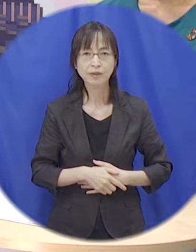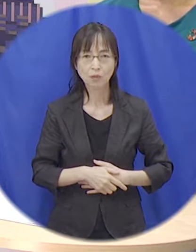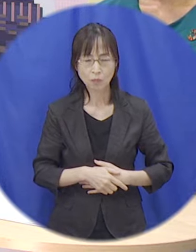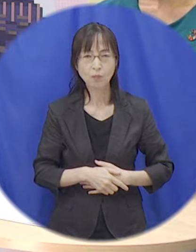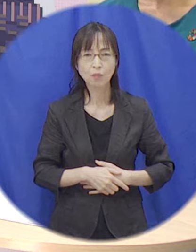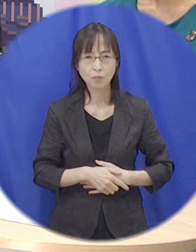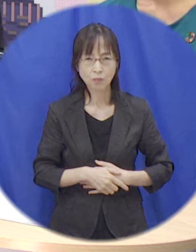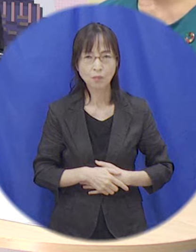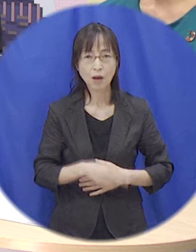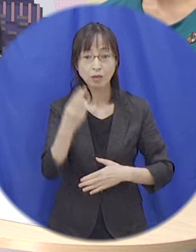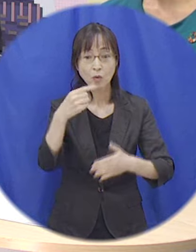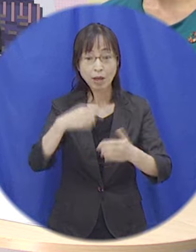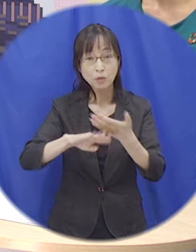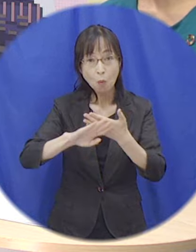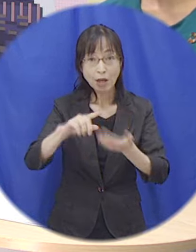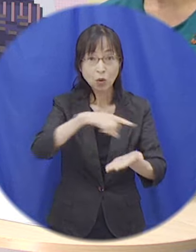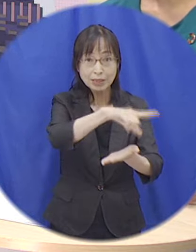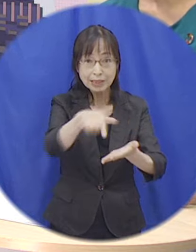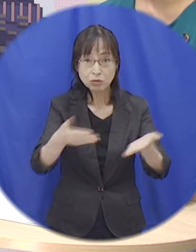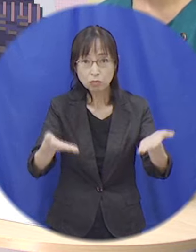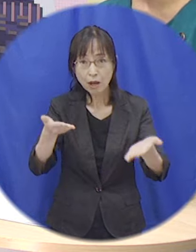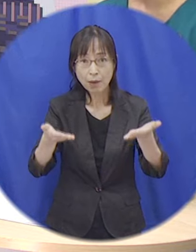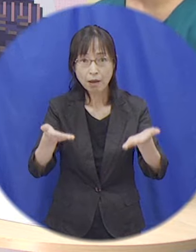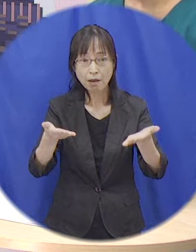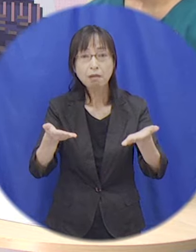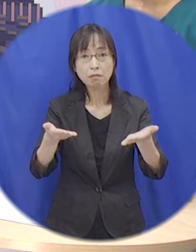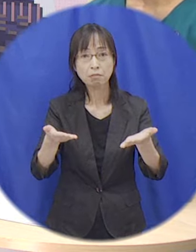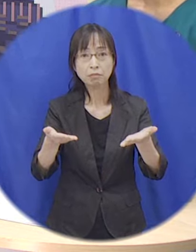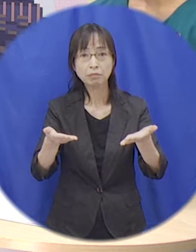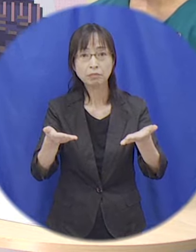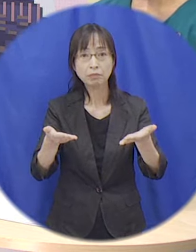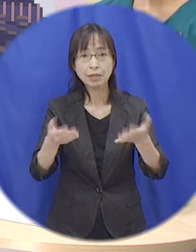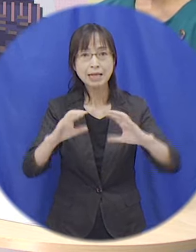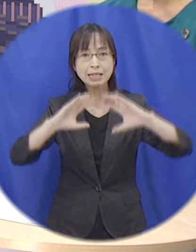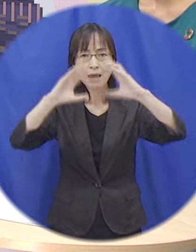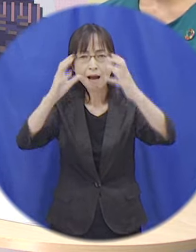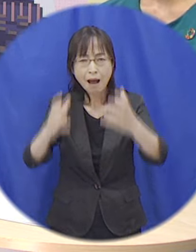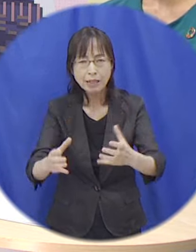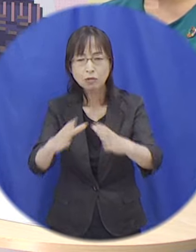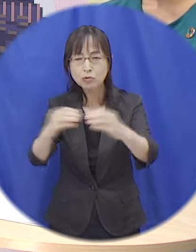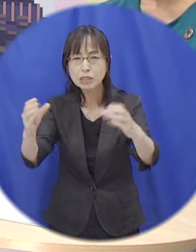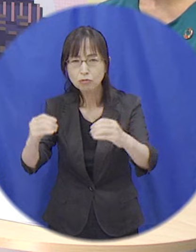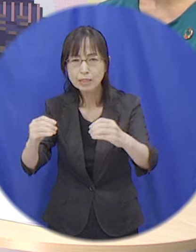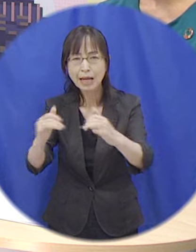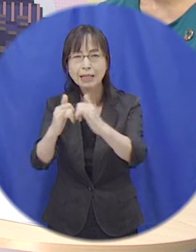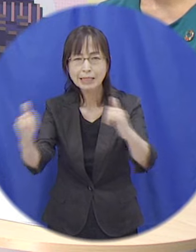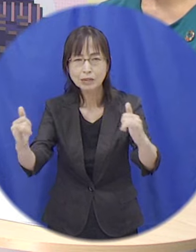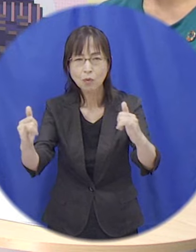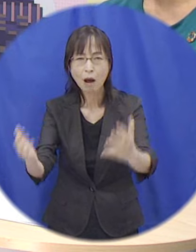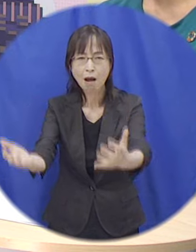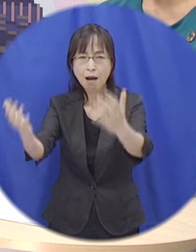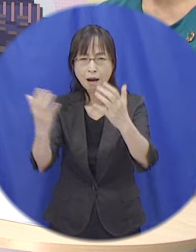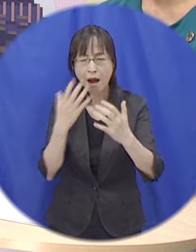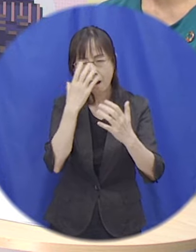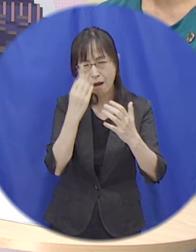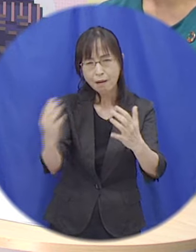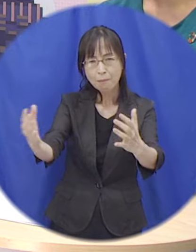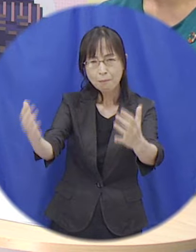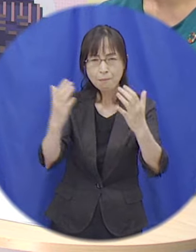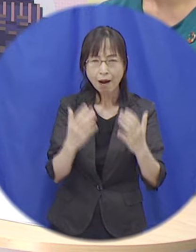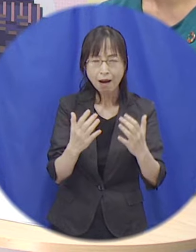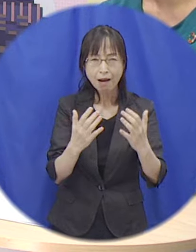またこの都内の他の地域と比較をしてでもですね、この世界中から人を引きつける拠点性についての